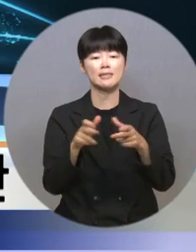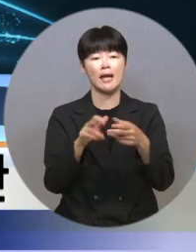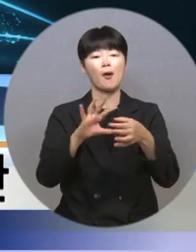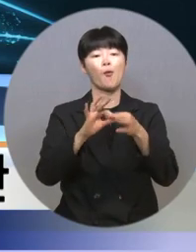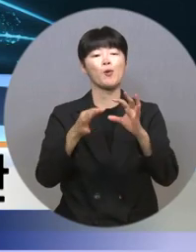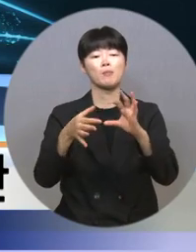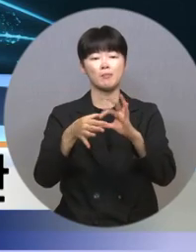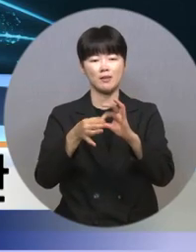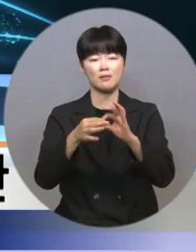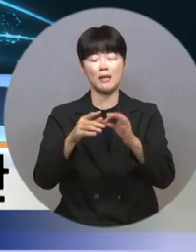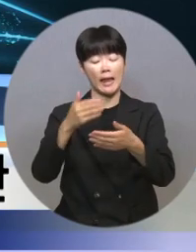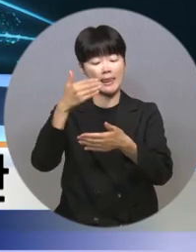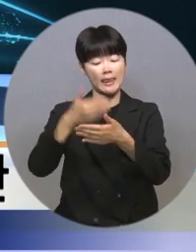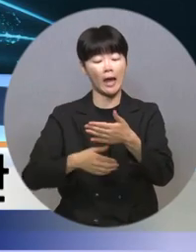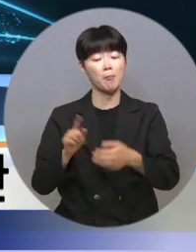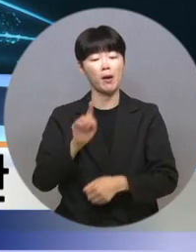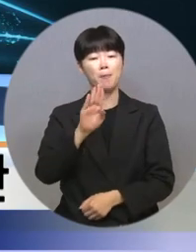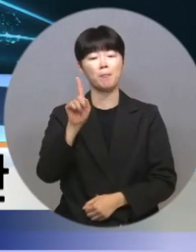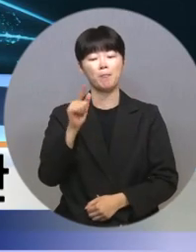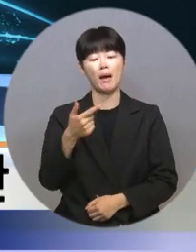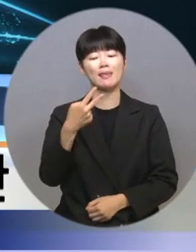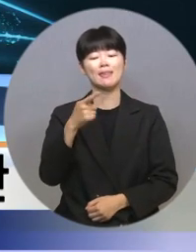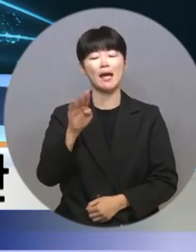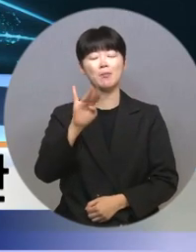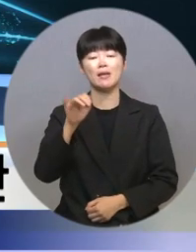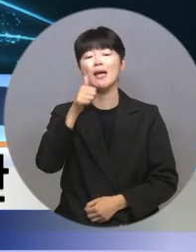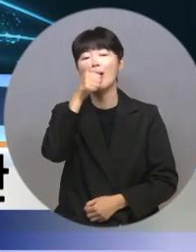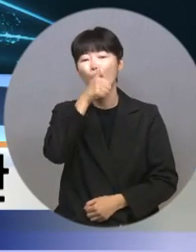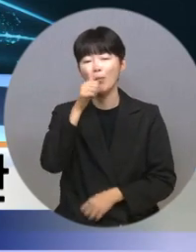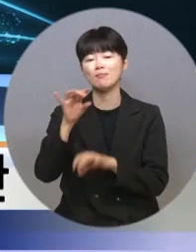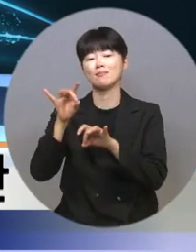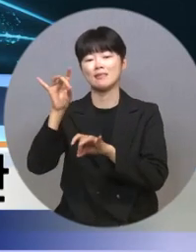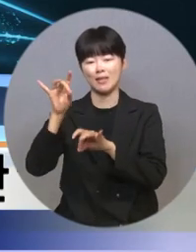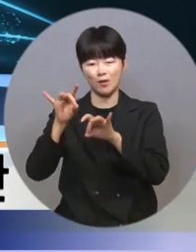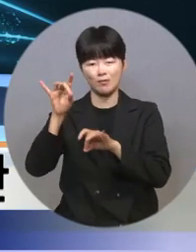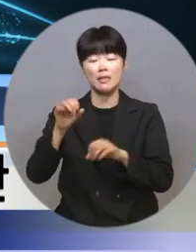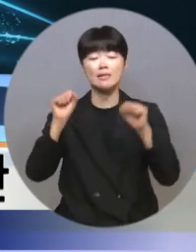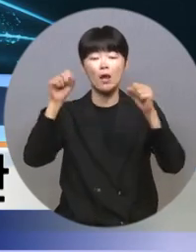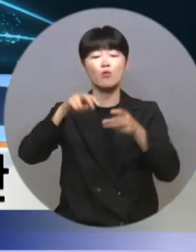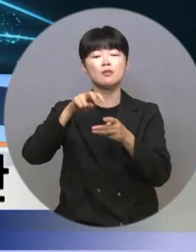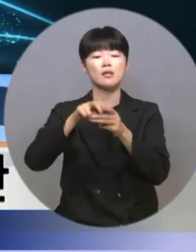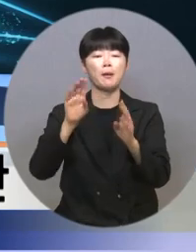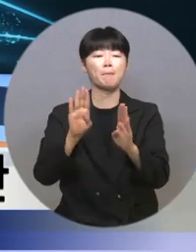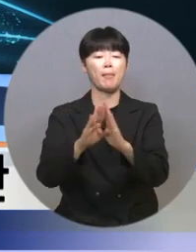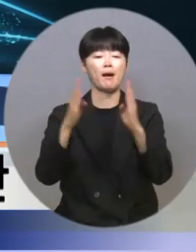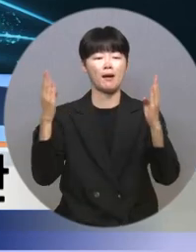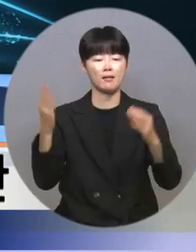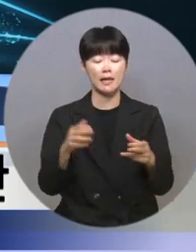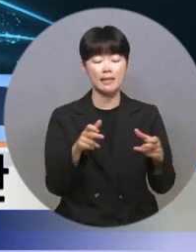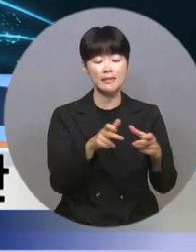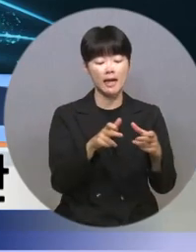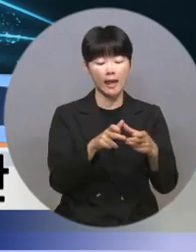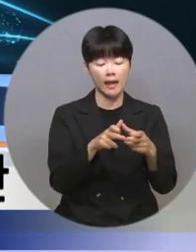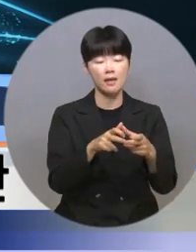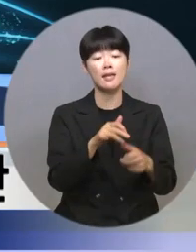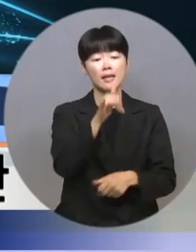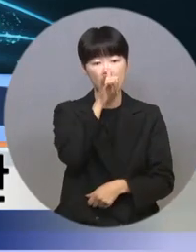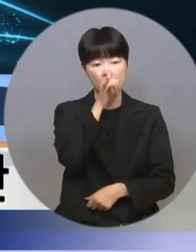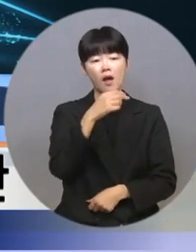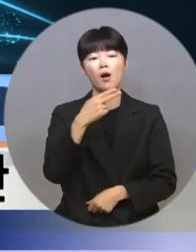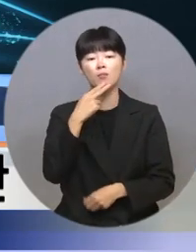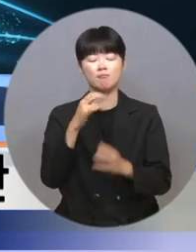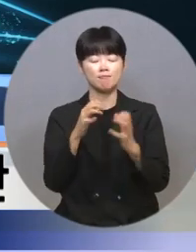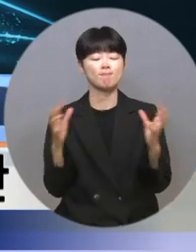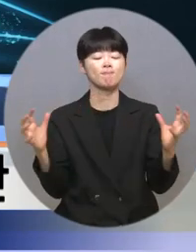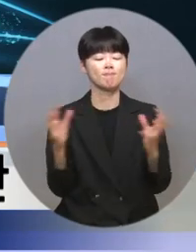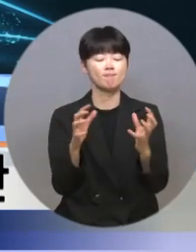최초로 광주 광역시에 문을 열었습니다. 장애인과 비장애인이 함께 이용할 수 있는 사회통합체육시설로 의미를